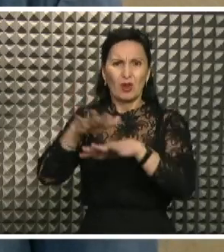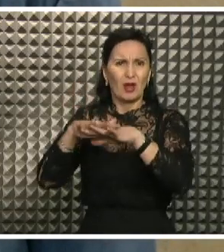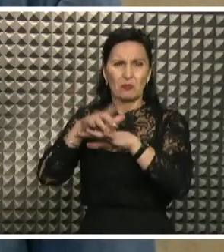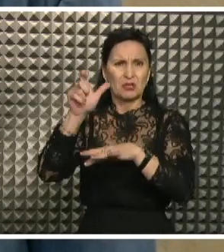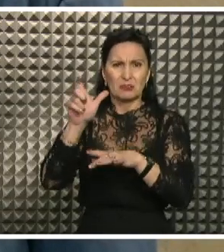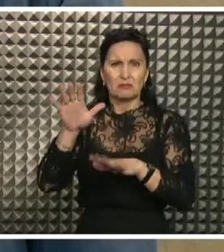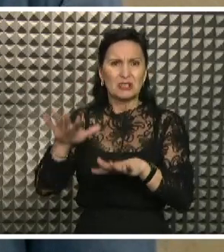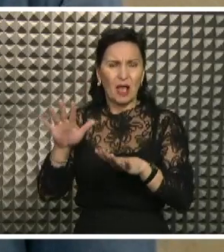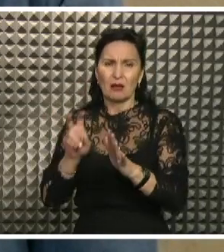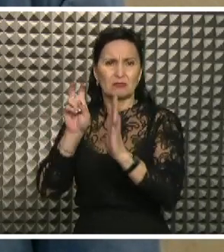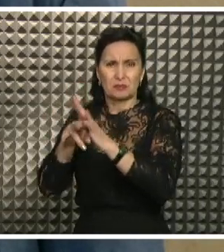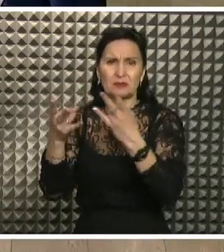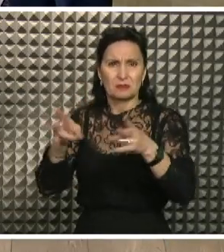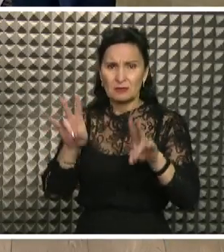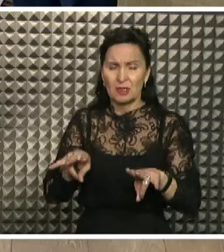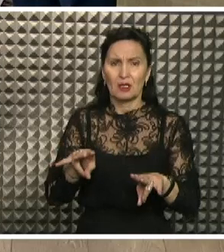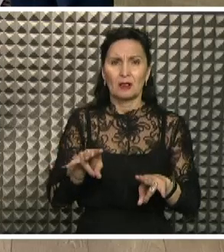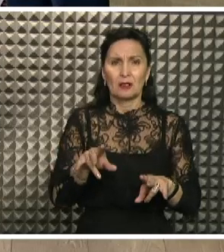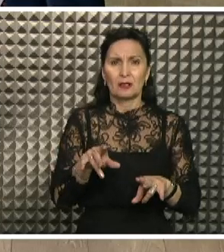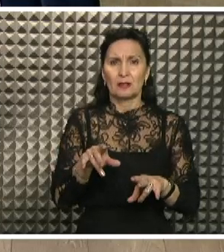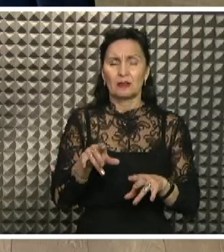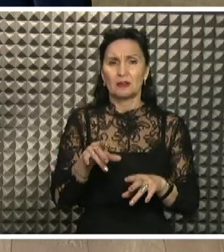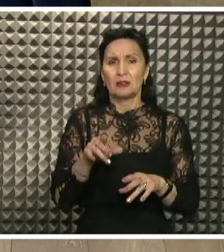по возможности. Если появились, то можно